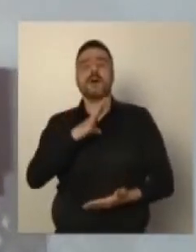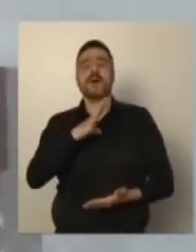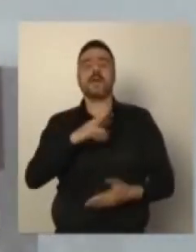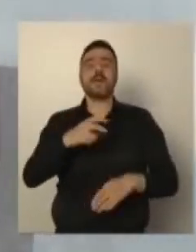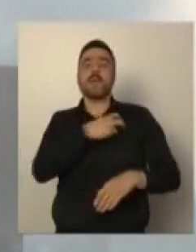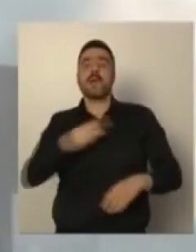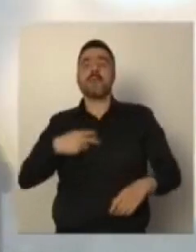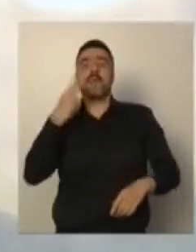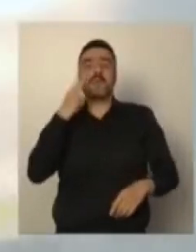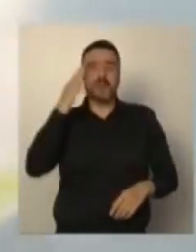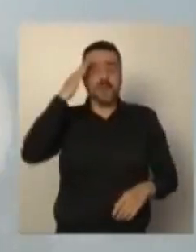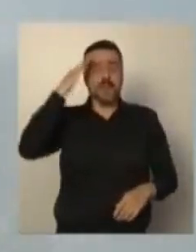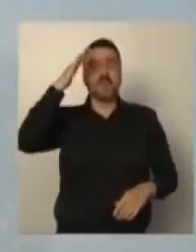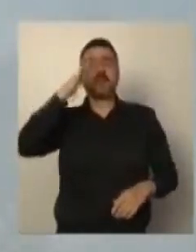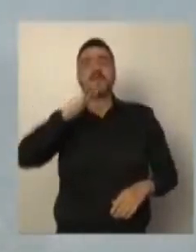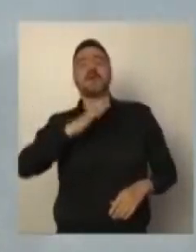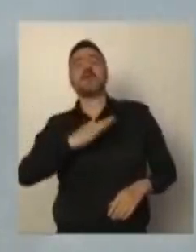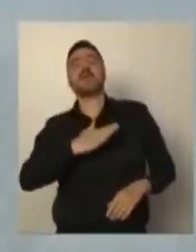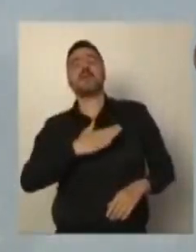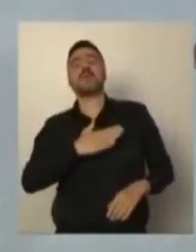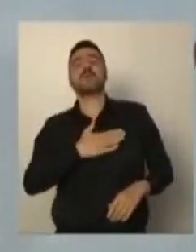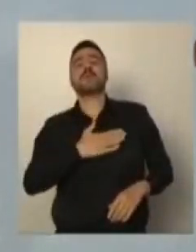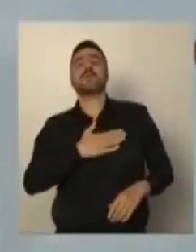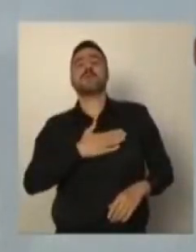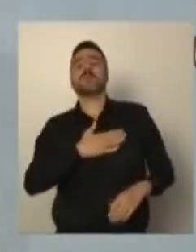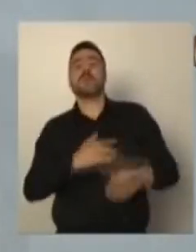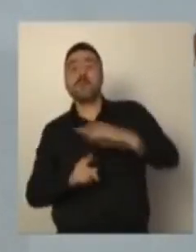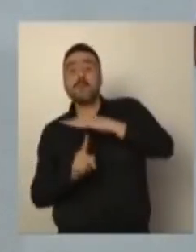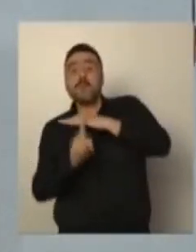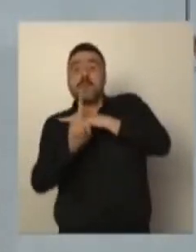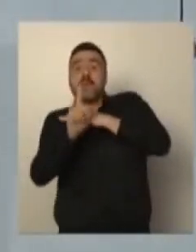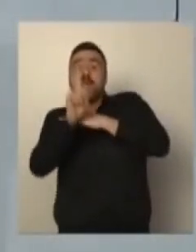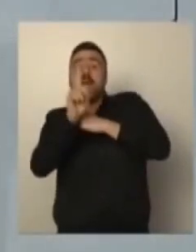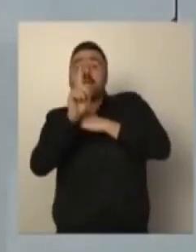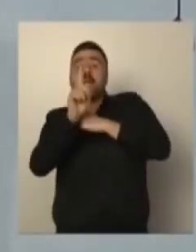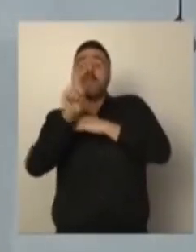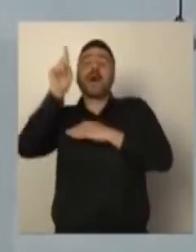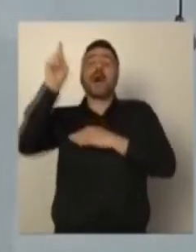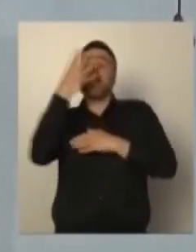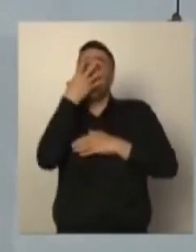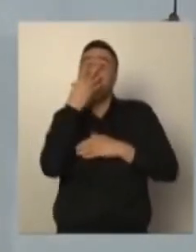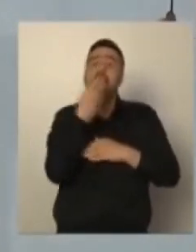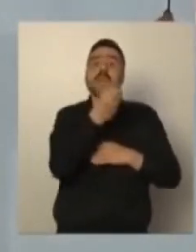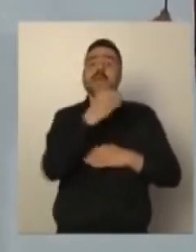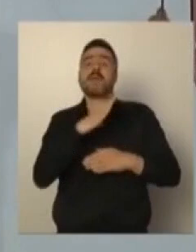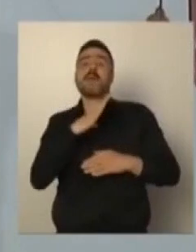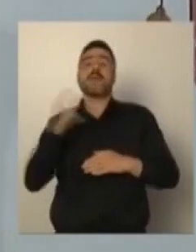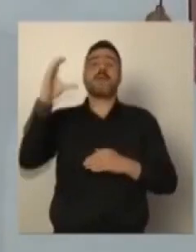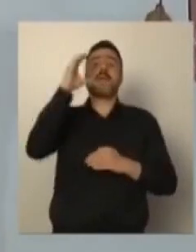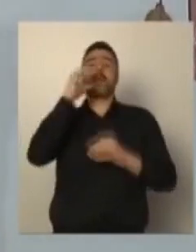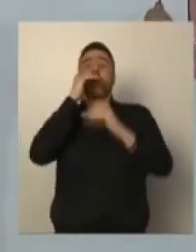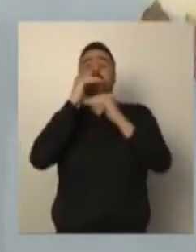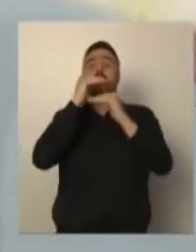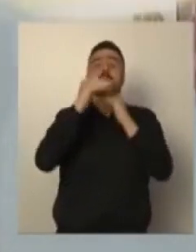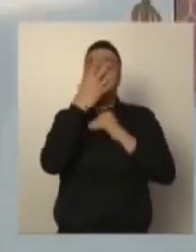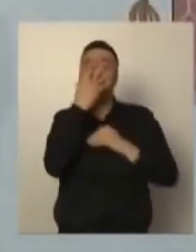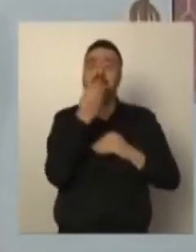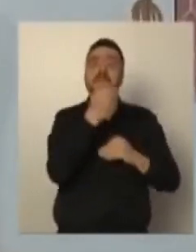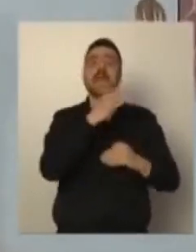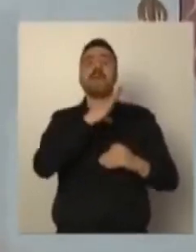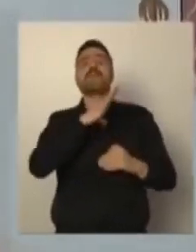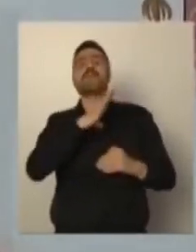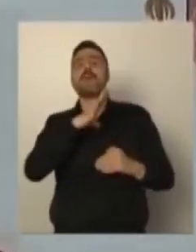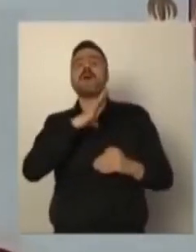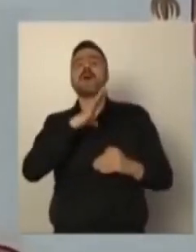Efendimiz Aleyhissalatu Vesselam'ın Miraç'tan getirdiği, ümmetine getirdiği, insanlığa